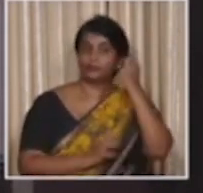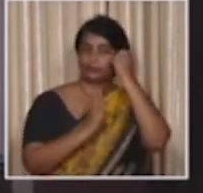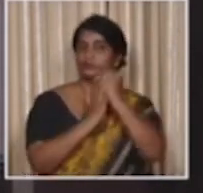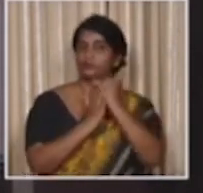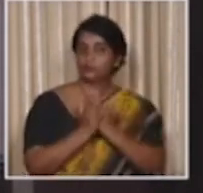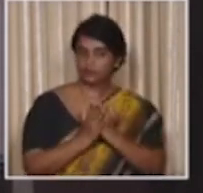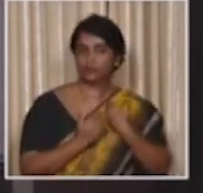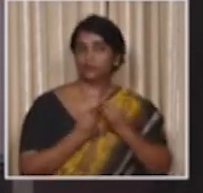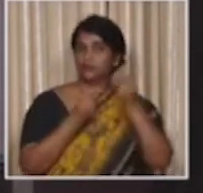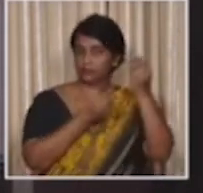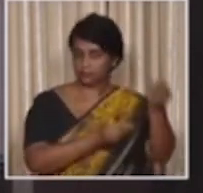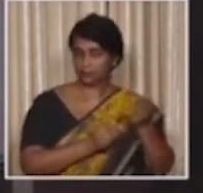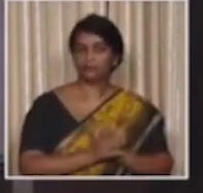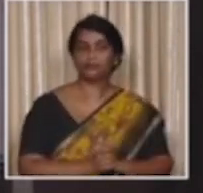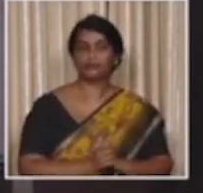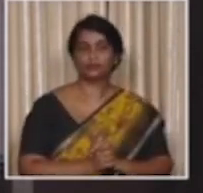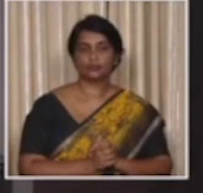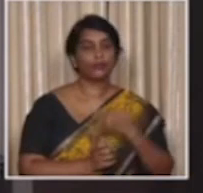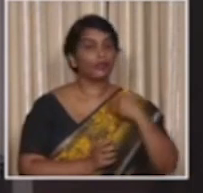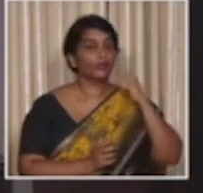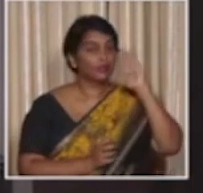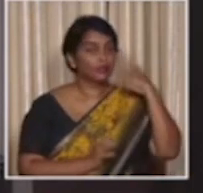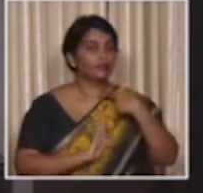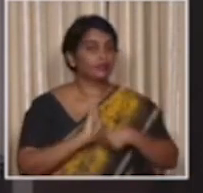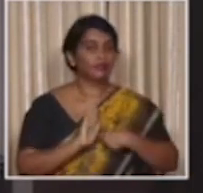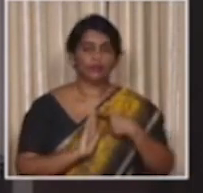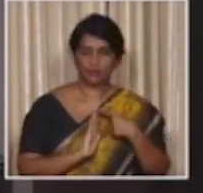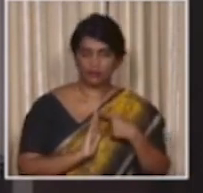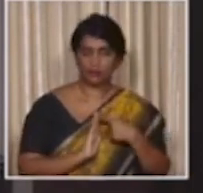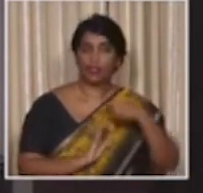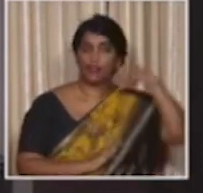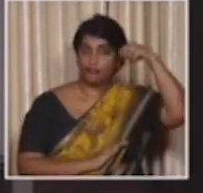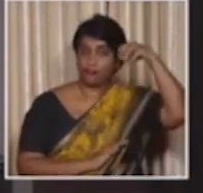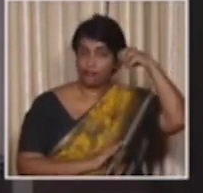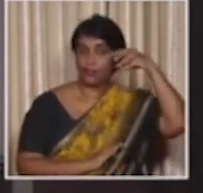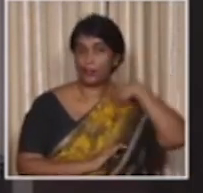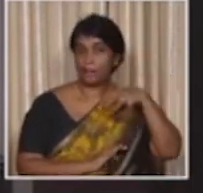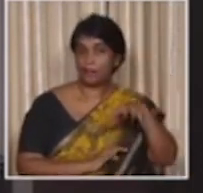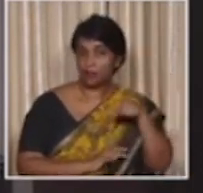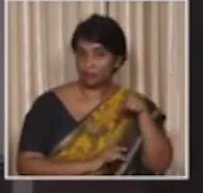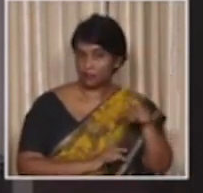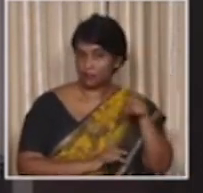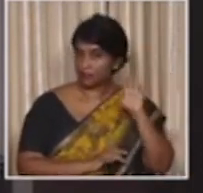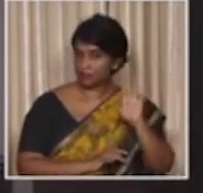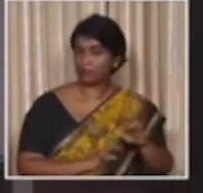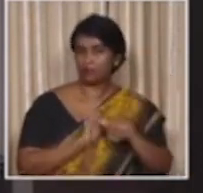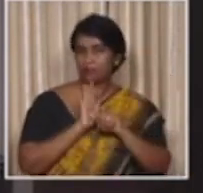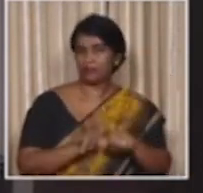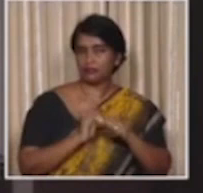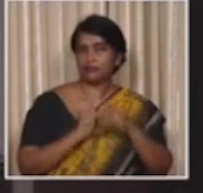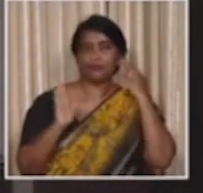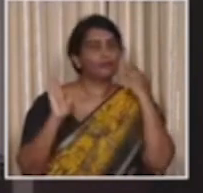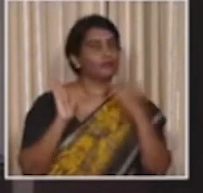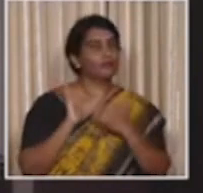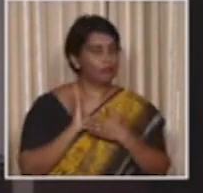යෝජනාව ඔබතුමාට ඉදිරිපත් කරා. විශේෂයෙන්ම මේ රටේ විදුලි පාරිභෝගිකින්ට සිදුවී තිබෙන අසාධාරණයේ